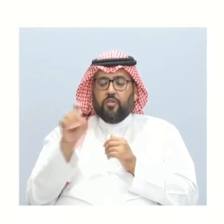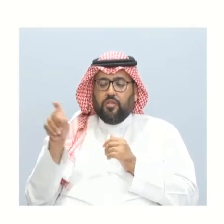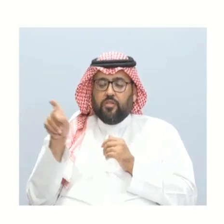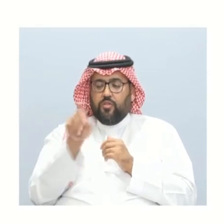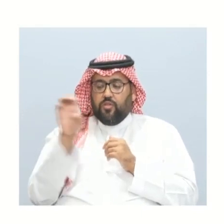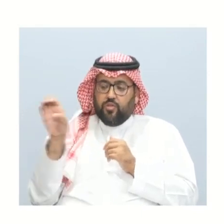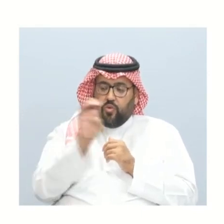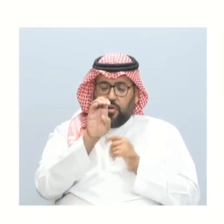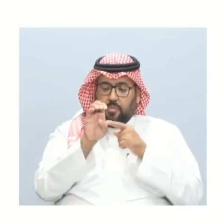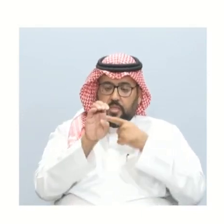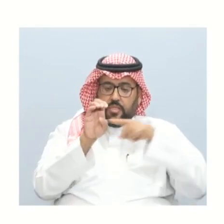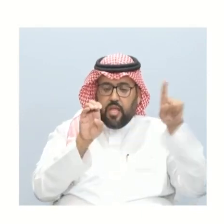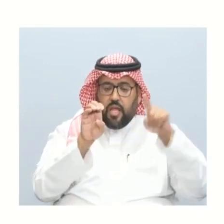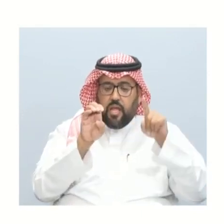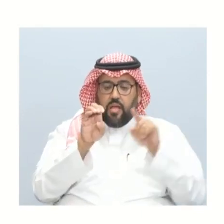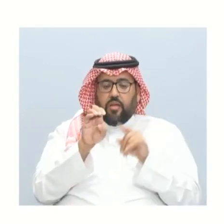الصحيحه